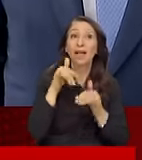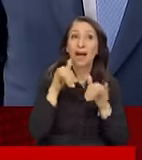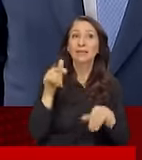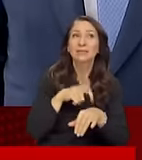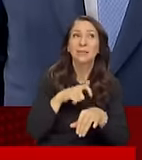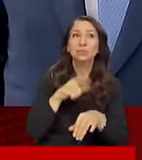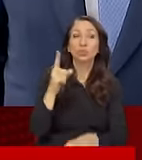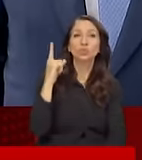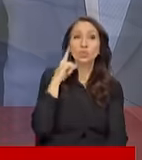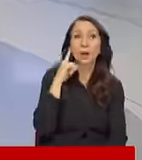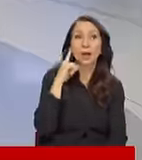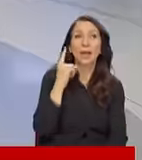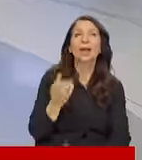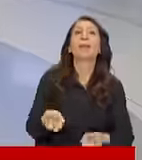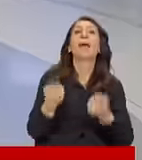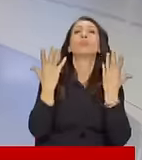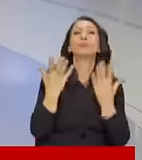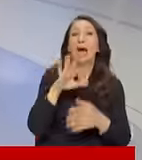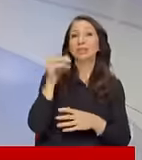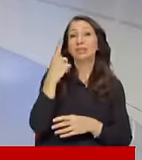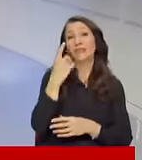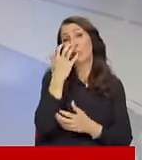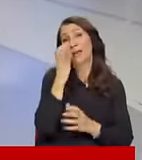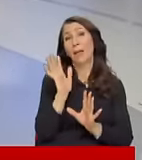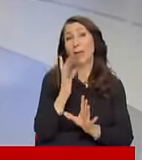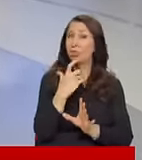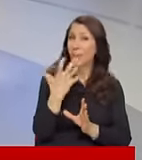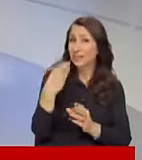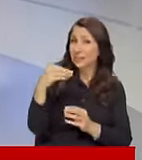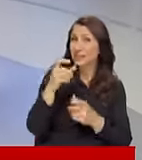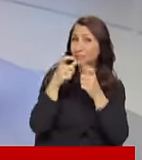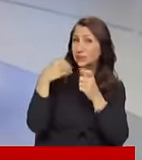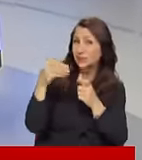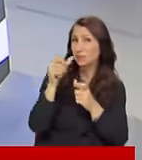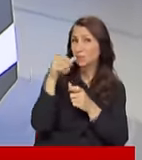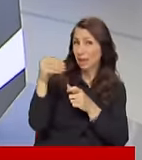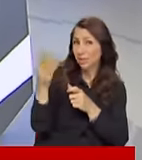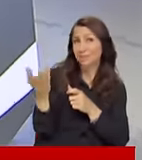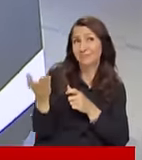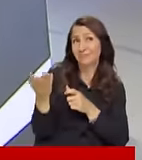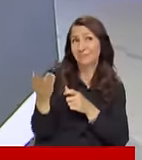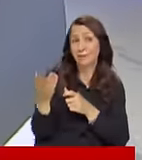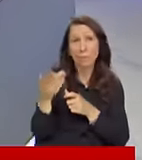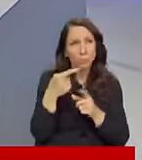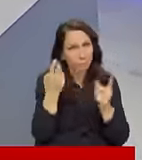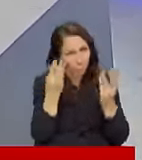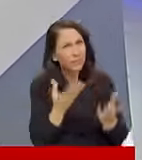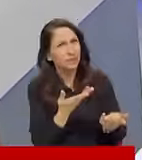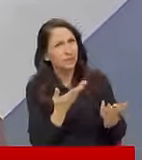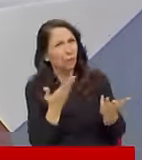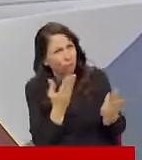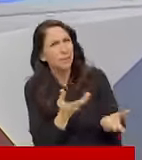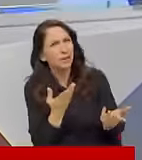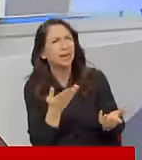zamanda şunu işittiler. Hani yetmiyorsa her şeyi devletten beklemeyin. Domates satın, simit satın, su satın. Böyle bir şey olabilir mi? Böyle bir şey.